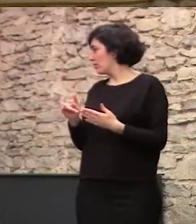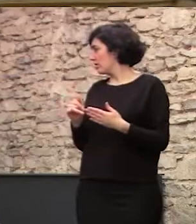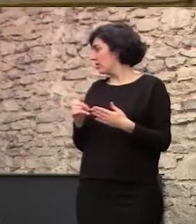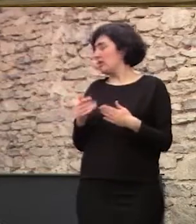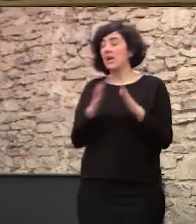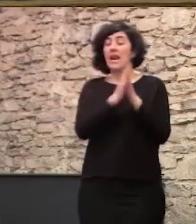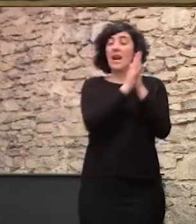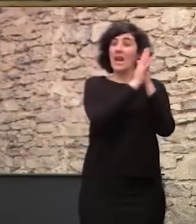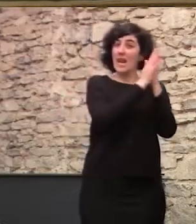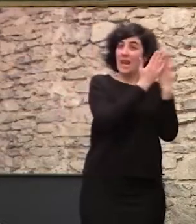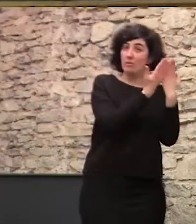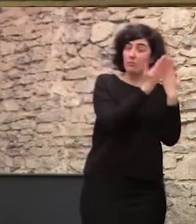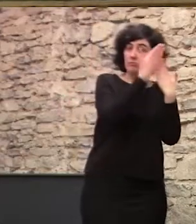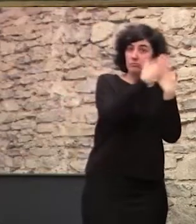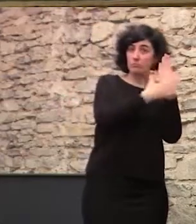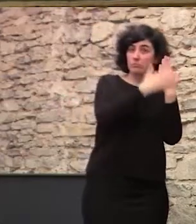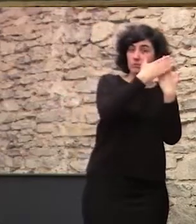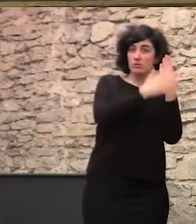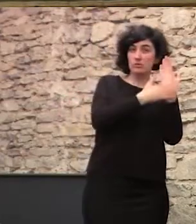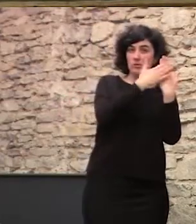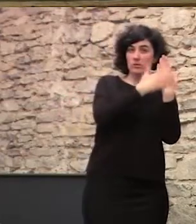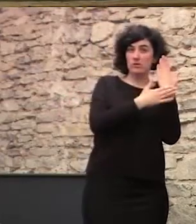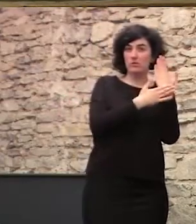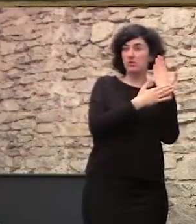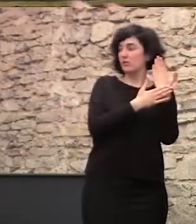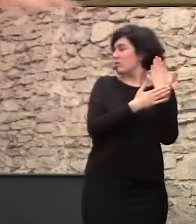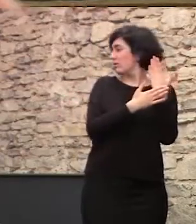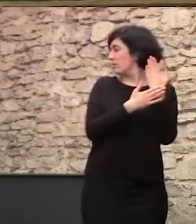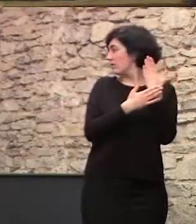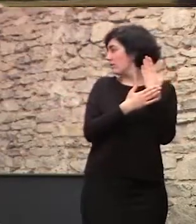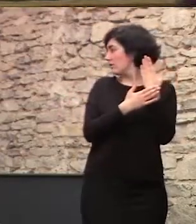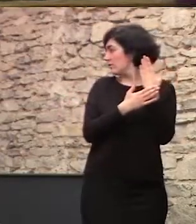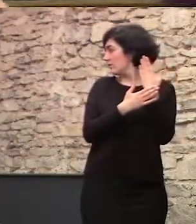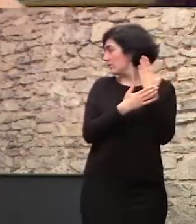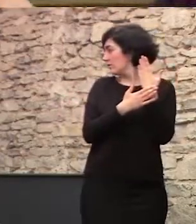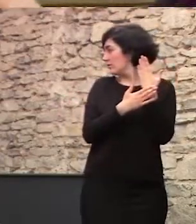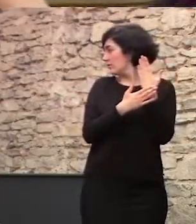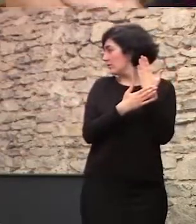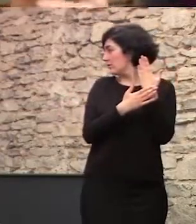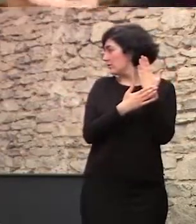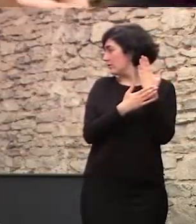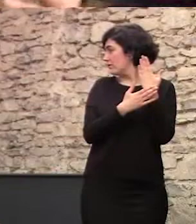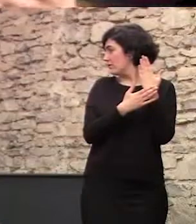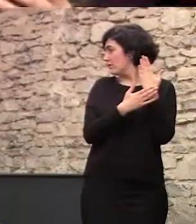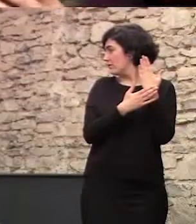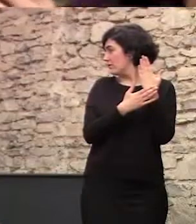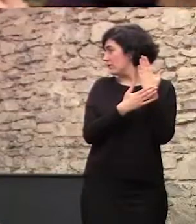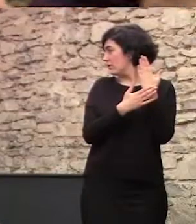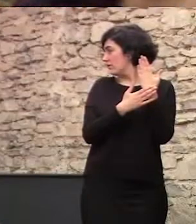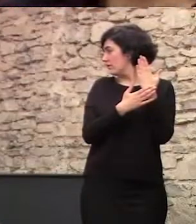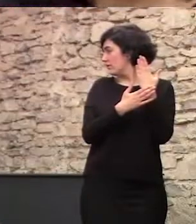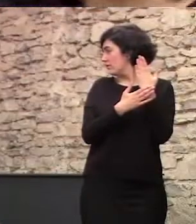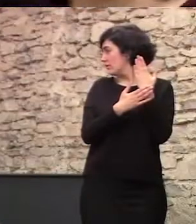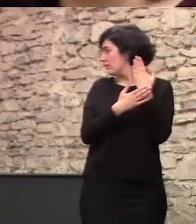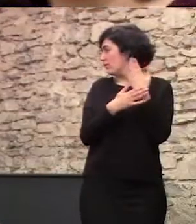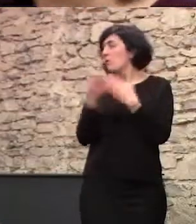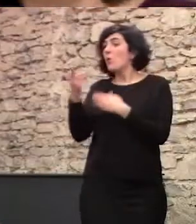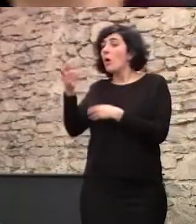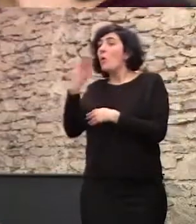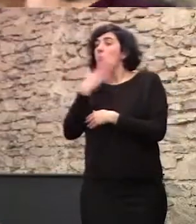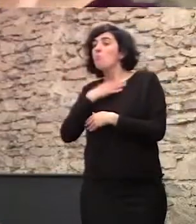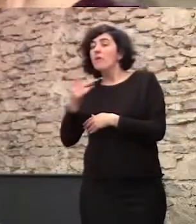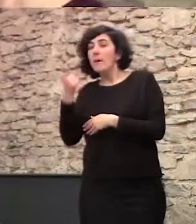Liburuaren azalea eta azala, deitzen da. Bai. Badokagu. Igual biztan zezagutzen